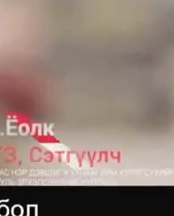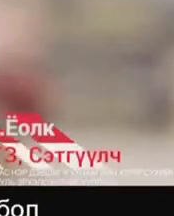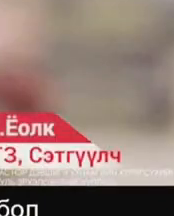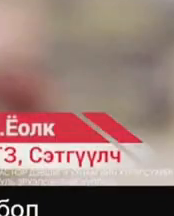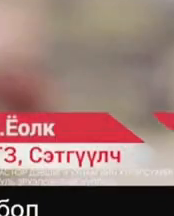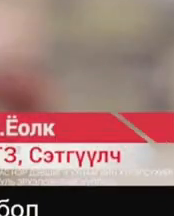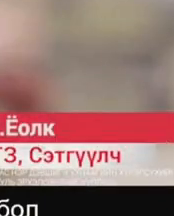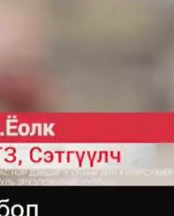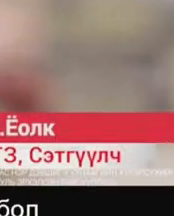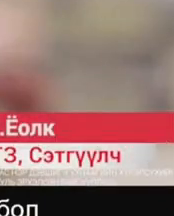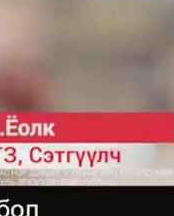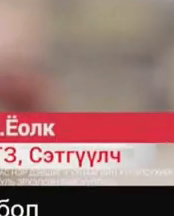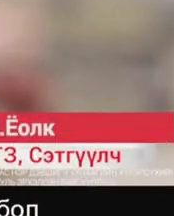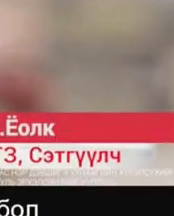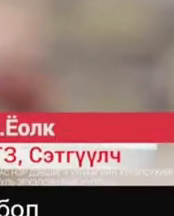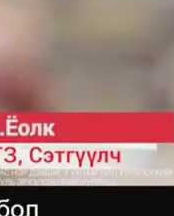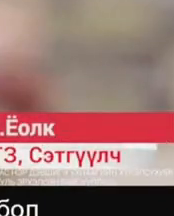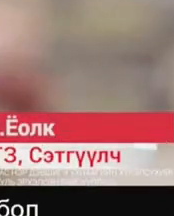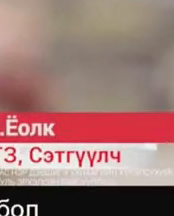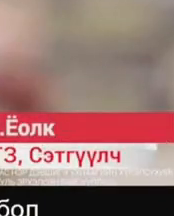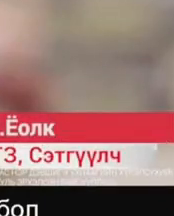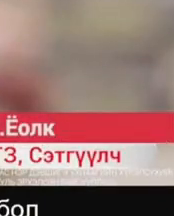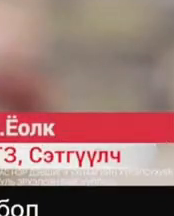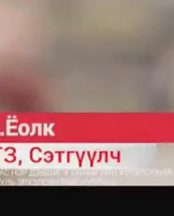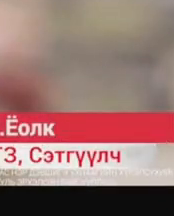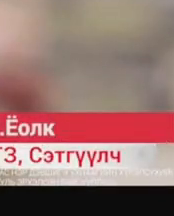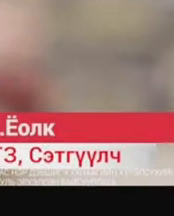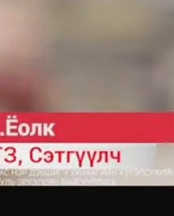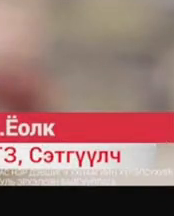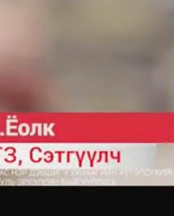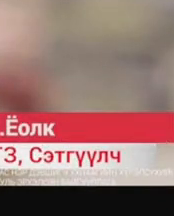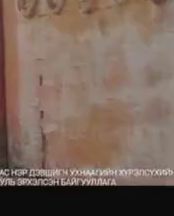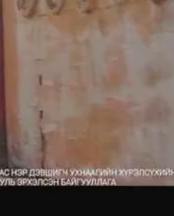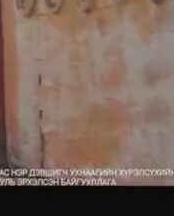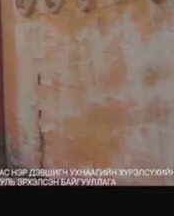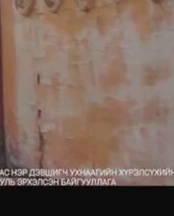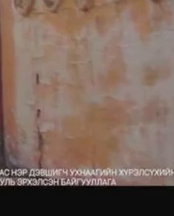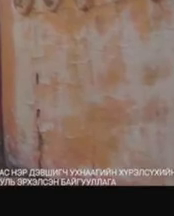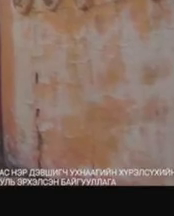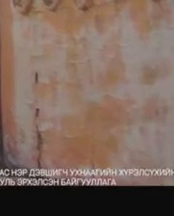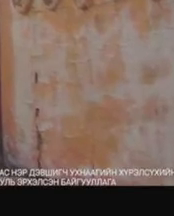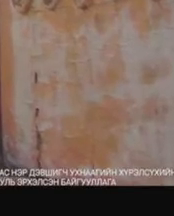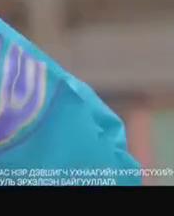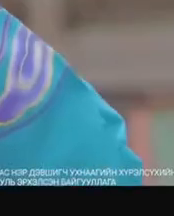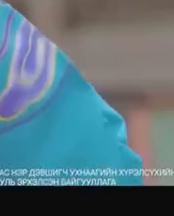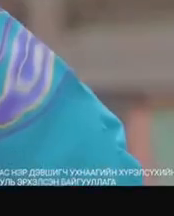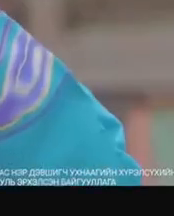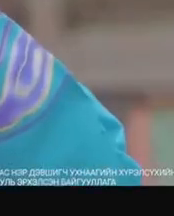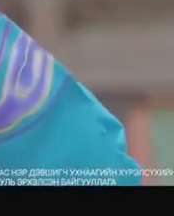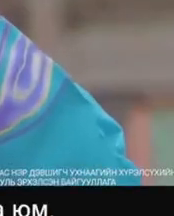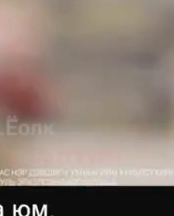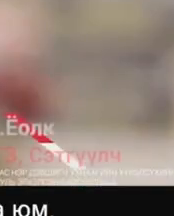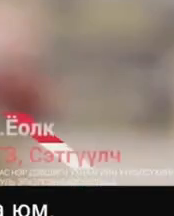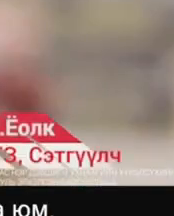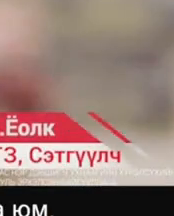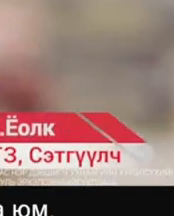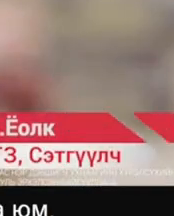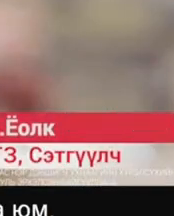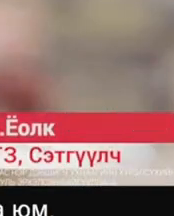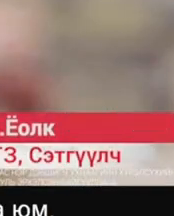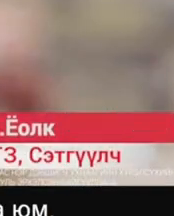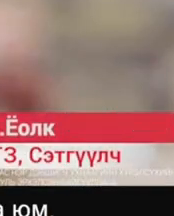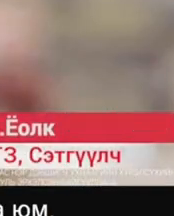хэрэгдэм, ардын аман захиалын дуусах дундаршгүй их өв соёл гэдэг бол бидний дэлхийн соёлд хүндэрдэгтэн дөргсөн